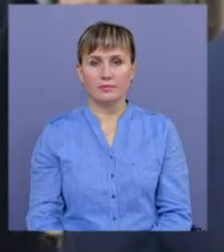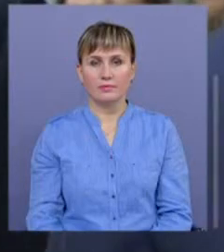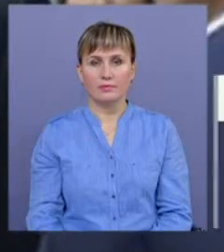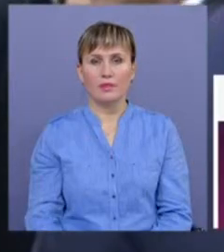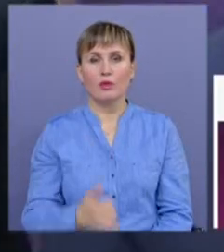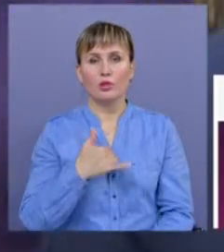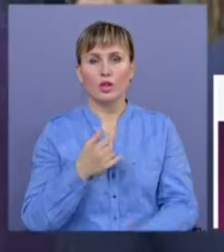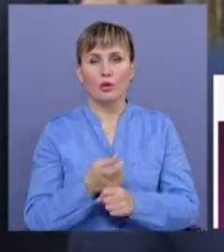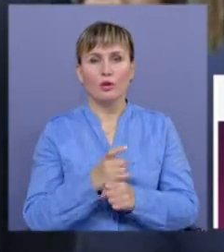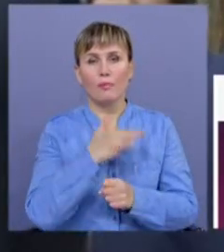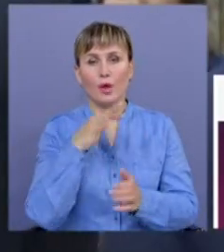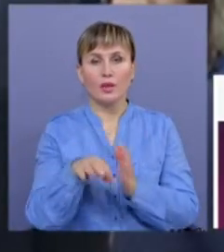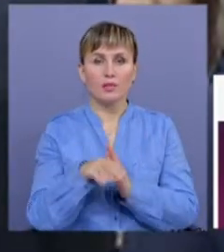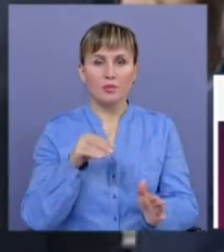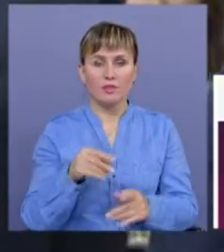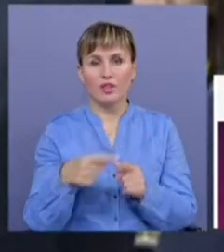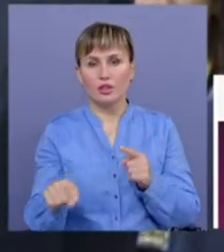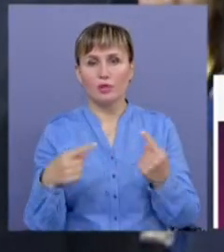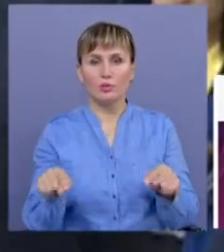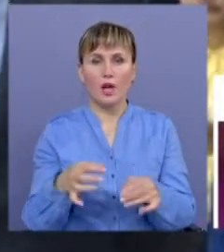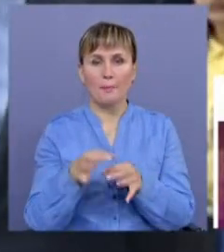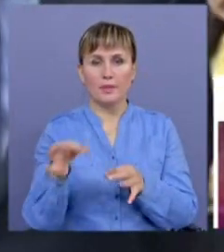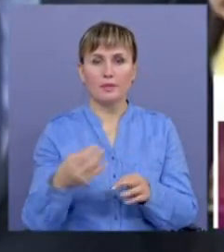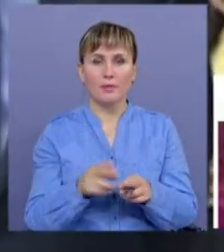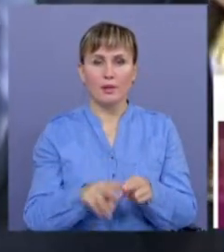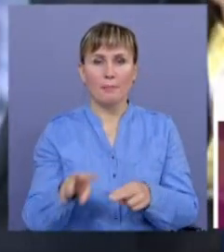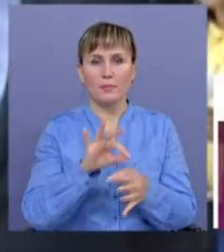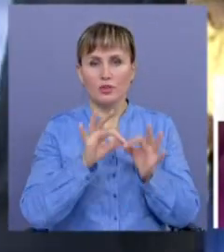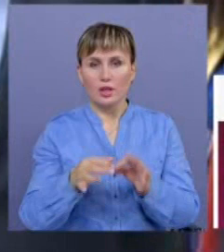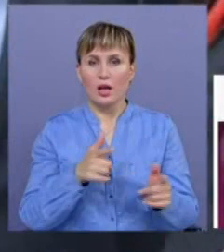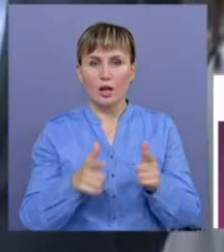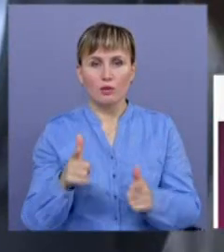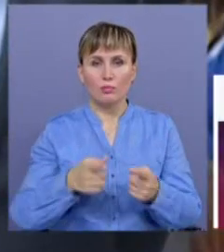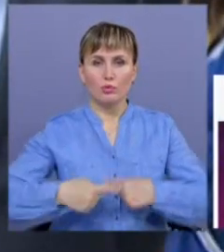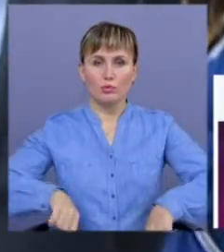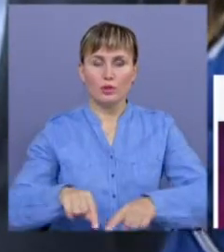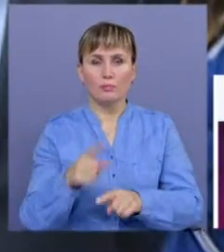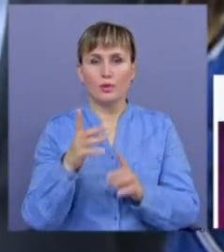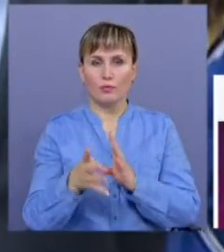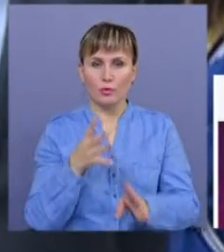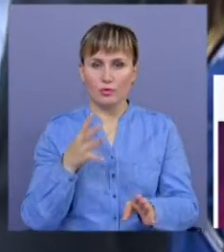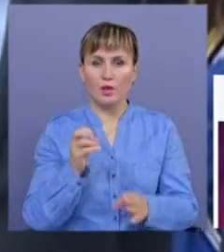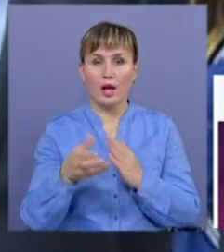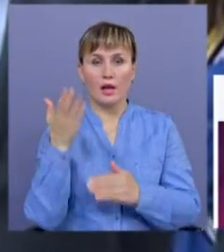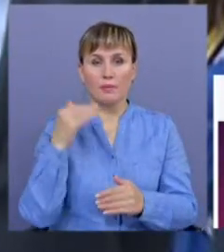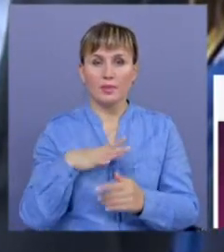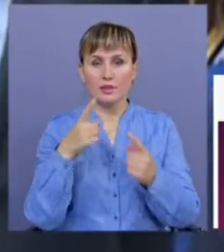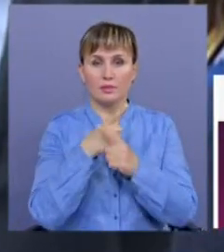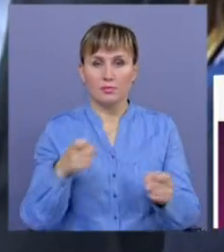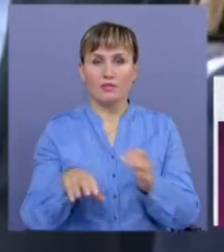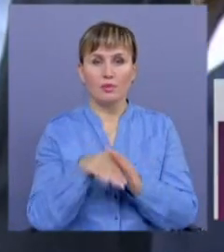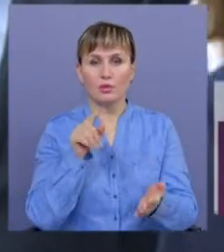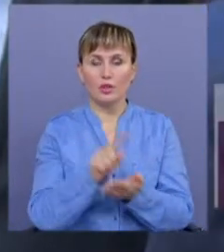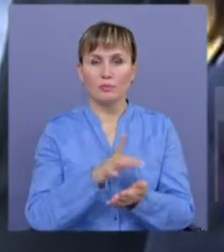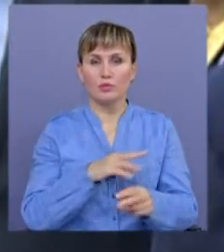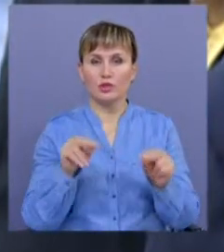У нас очень много избирателей, в отличие от других областей, поэтому мы тщательно готовим участки. В первую очередь, как ранее было сказано, выборы должны